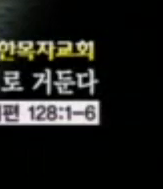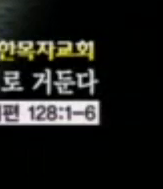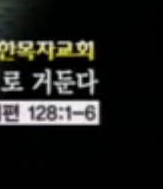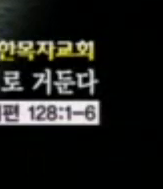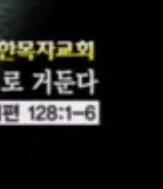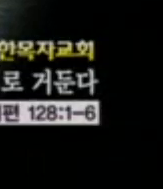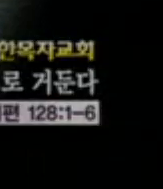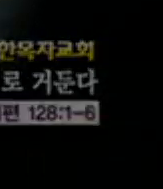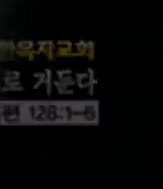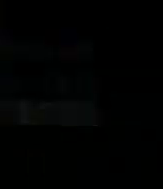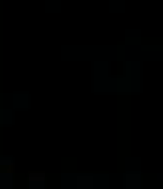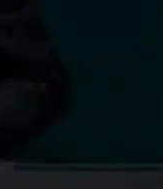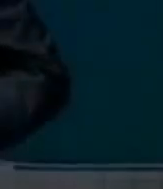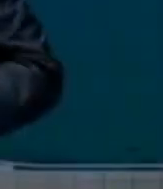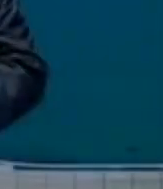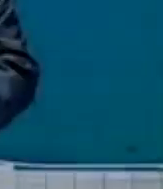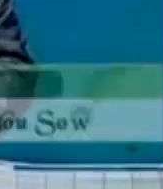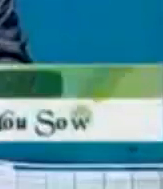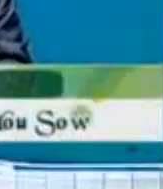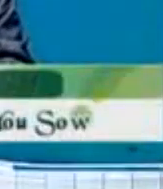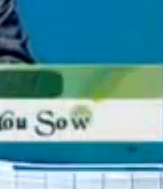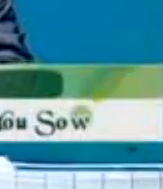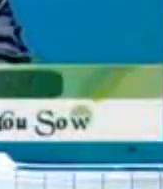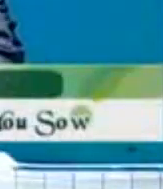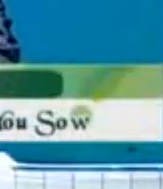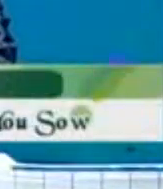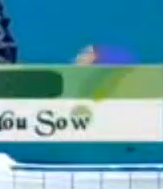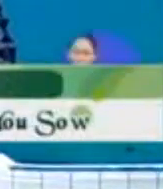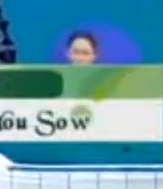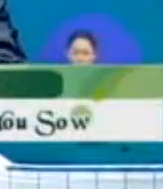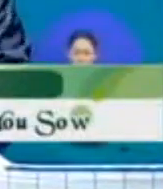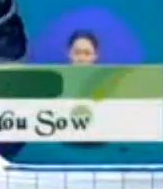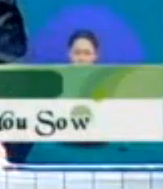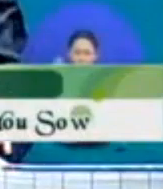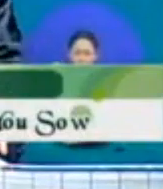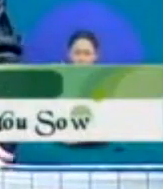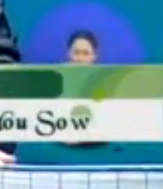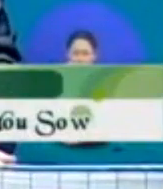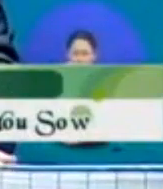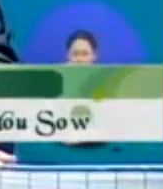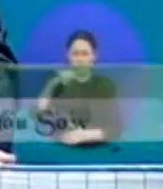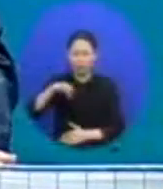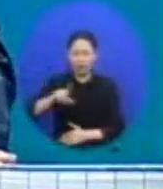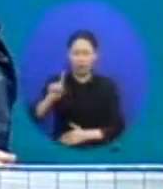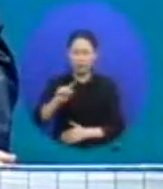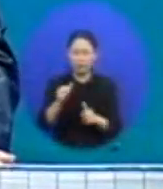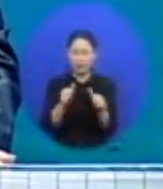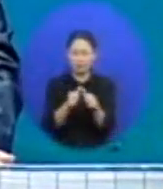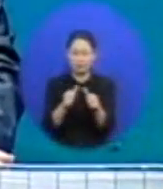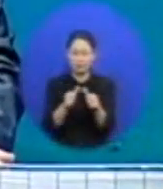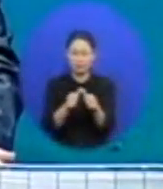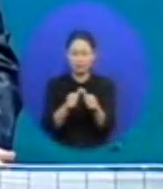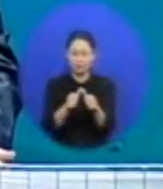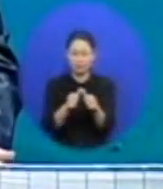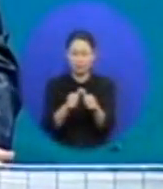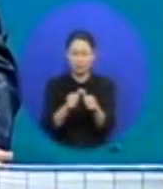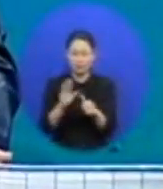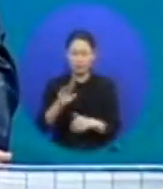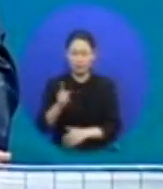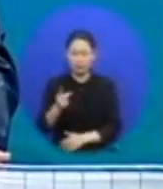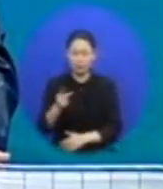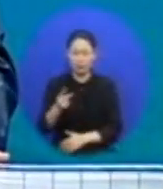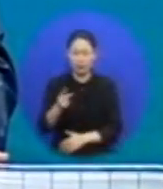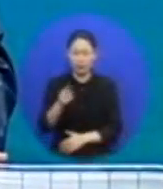으 몇 년 전에 미국의 어느 남자분이 벼룩 시장에